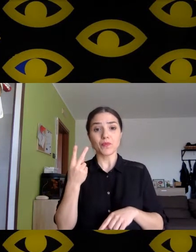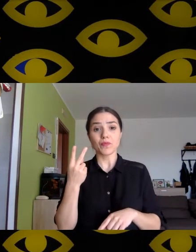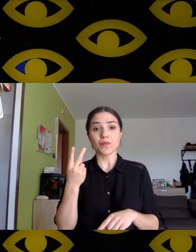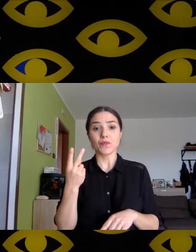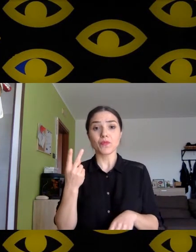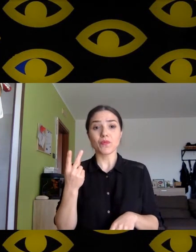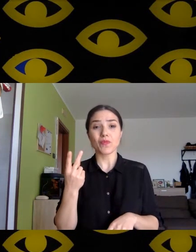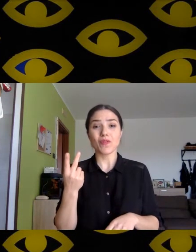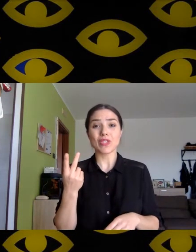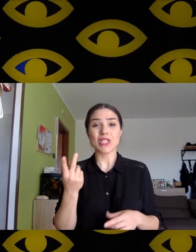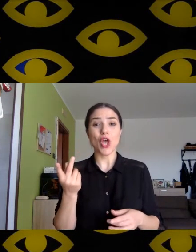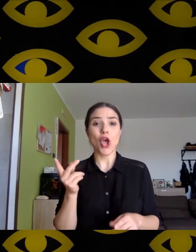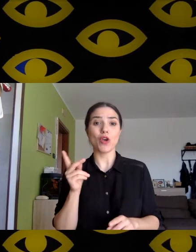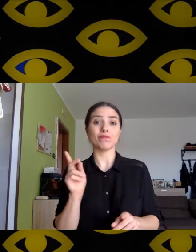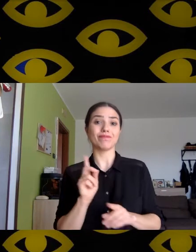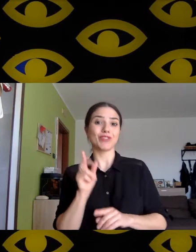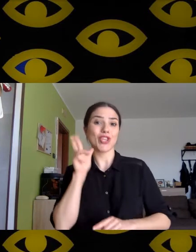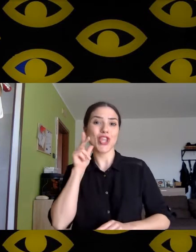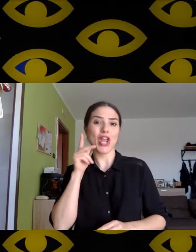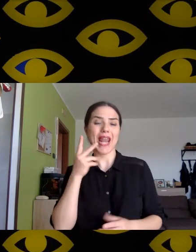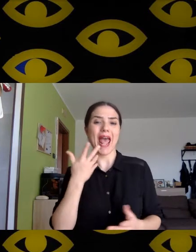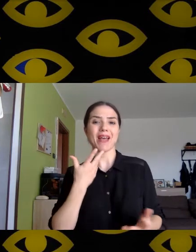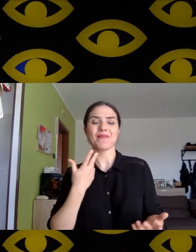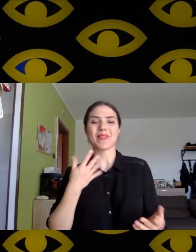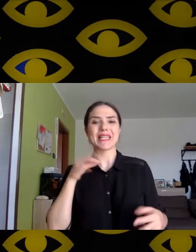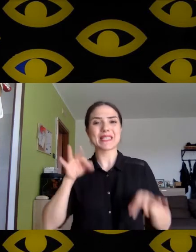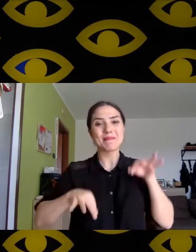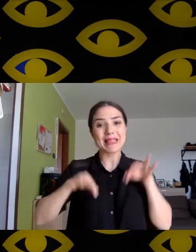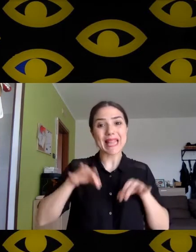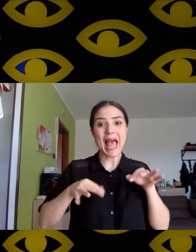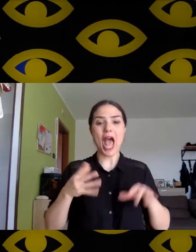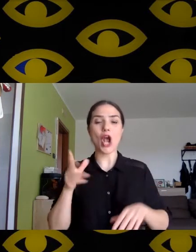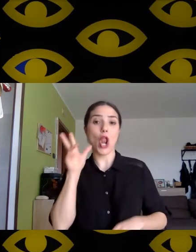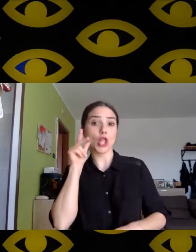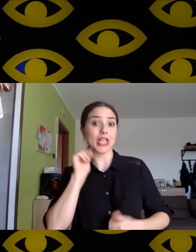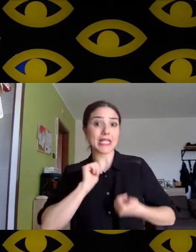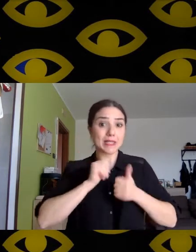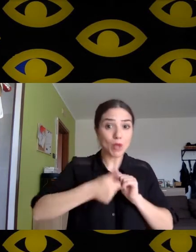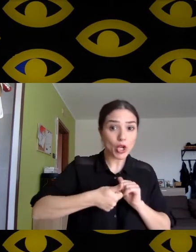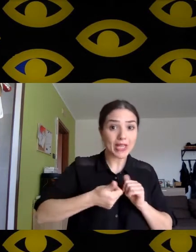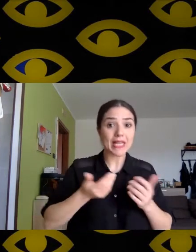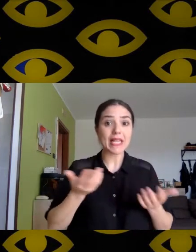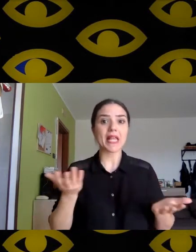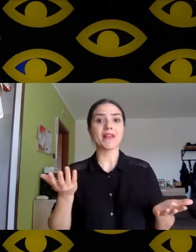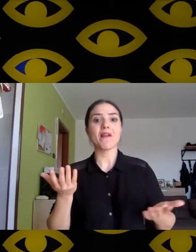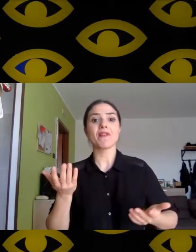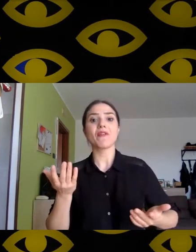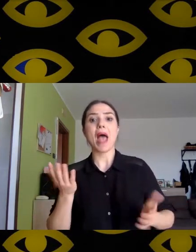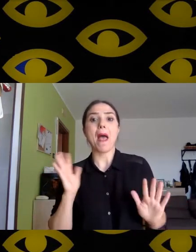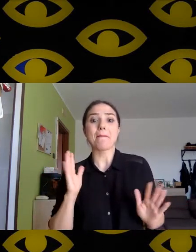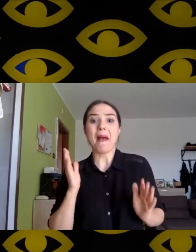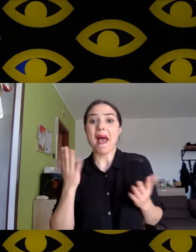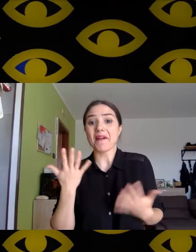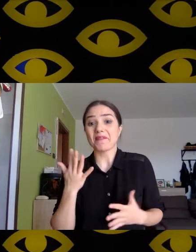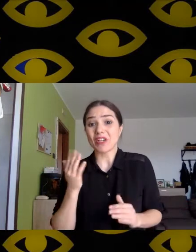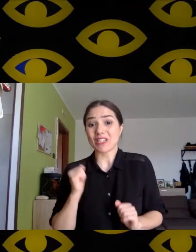l'abbiamo vista, in una veste di donna di spettacolo, di donna sportiva, ma chissà cosa avrà da